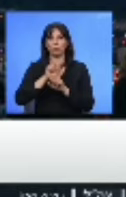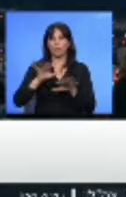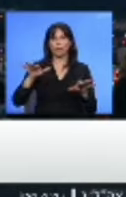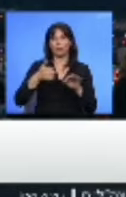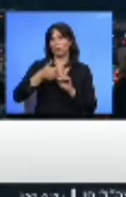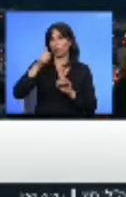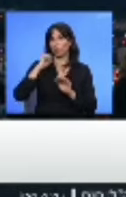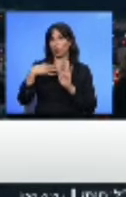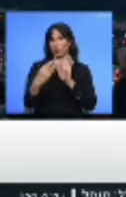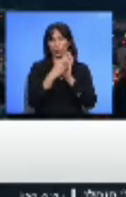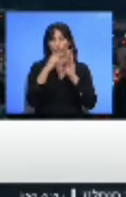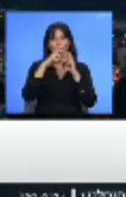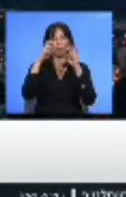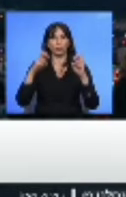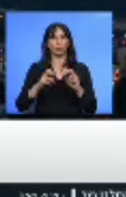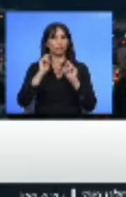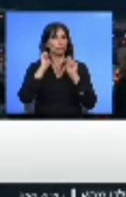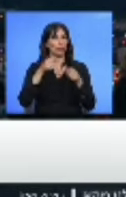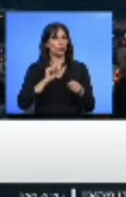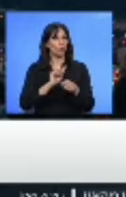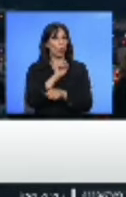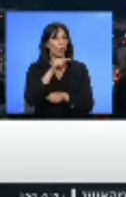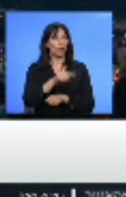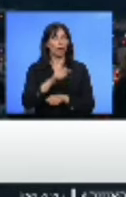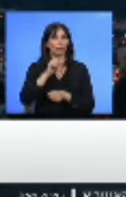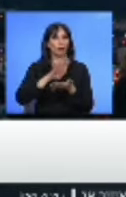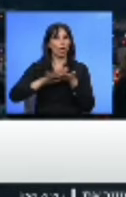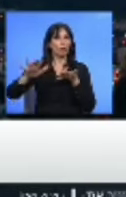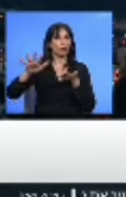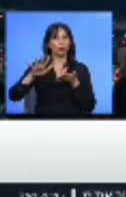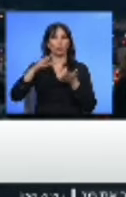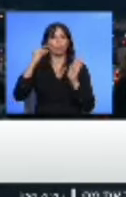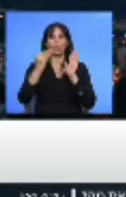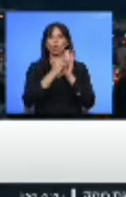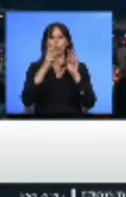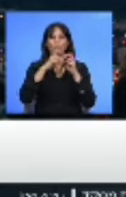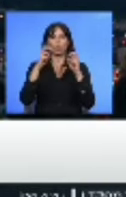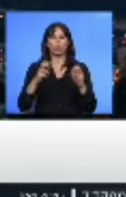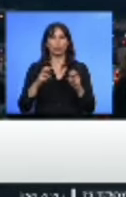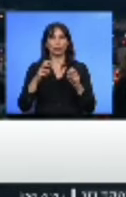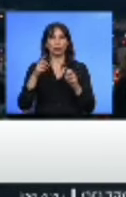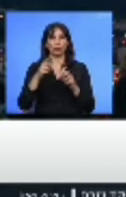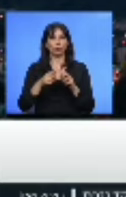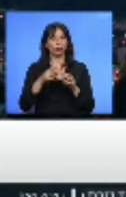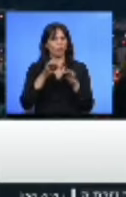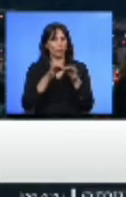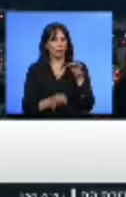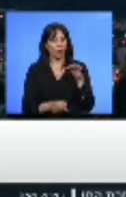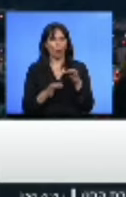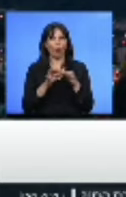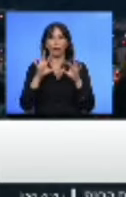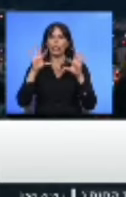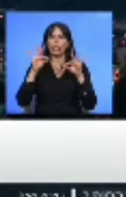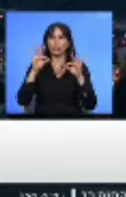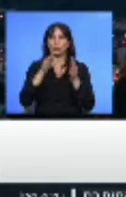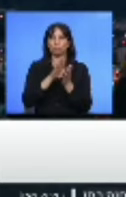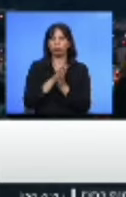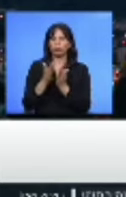העמותות, כי הגשנו תלונה לפני 5 חודשים לרשם העמותות, תלונה עמוקה ומפורטת על עשרות דפים שיש בהם